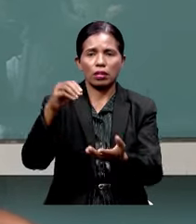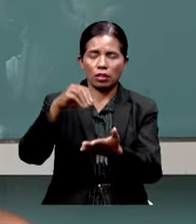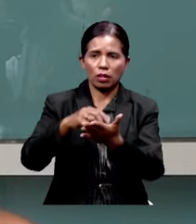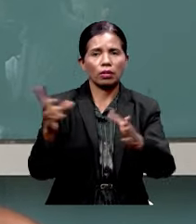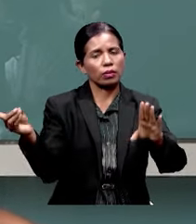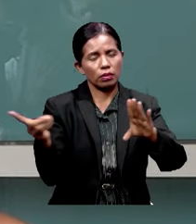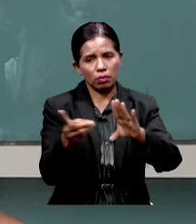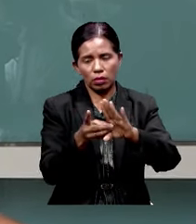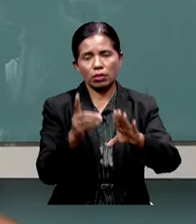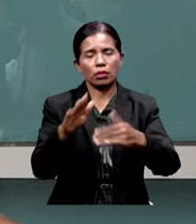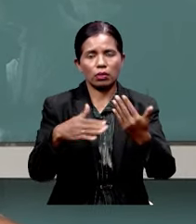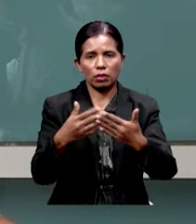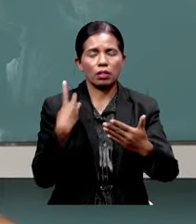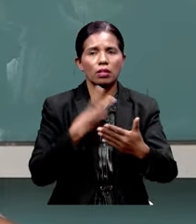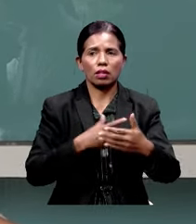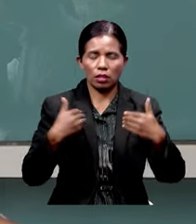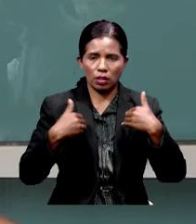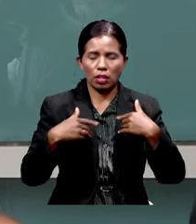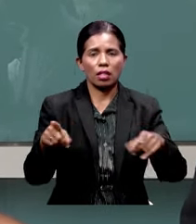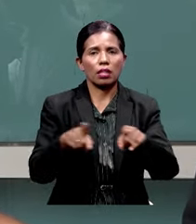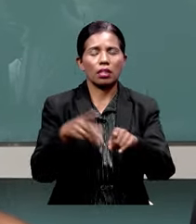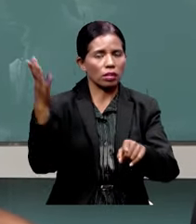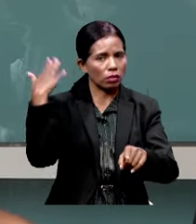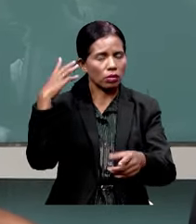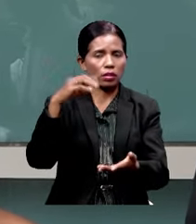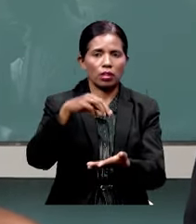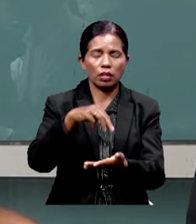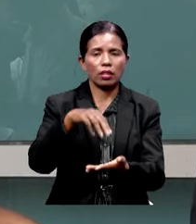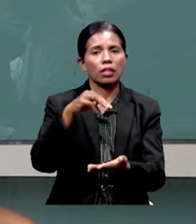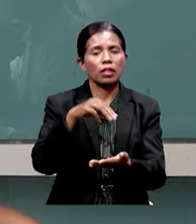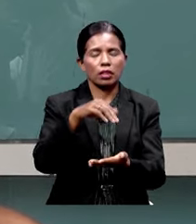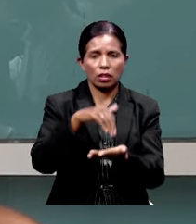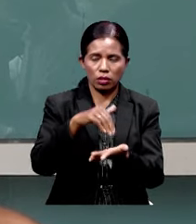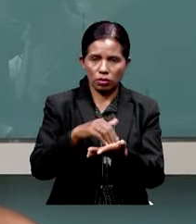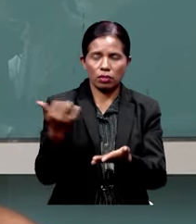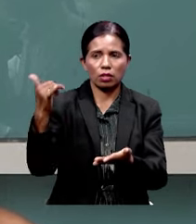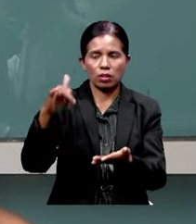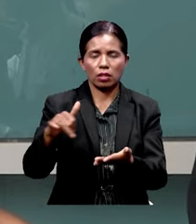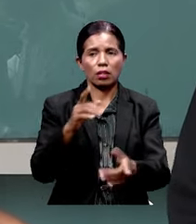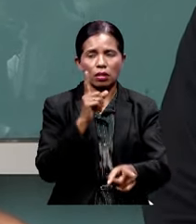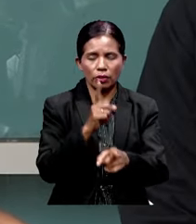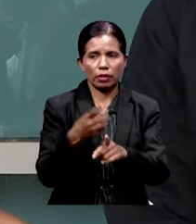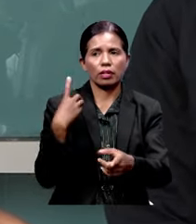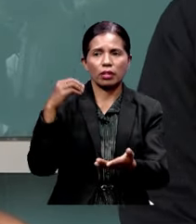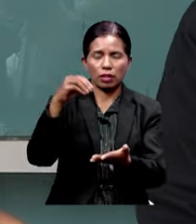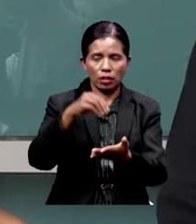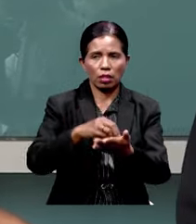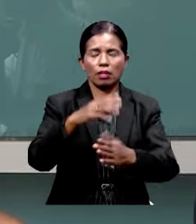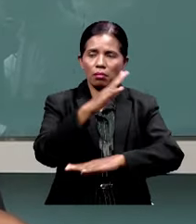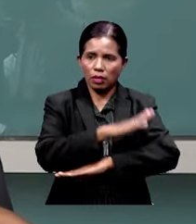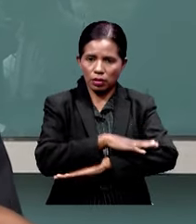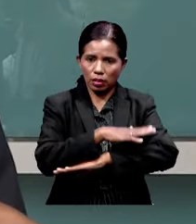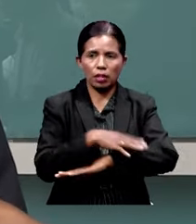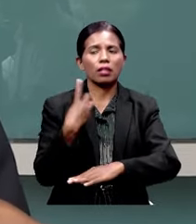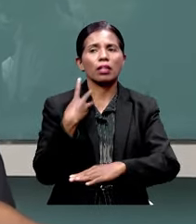nebe maka ita ia nesamulu kita ni studu sira nebe maka anterior sita halo ke detalhes te te sita tau te mezelete ita